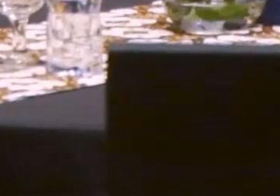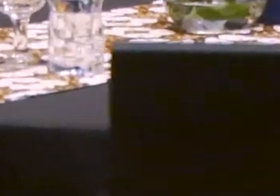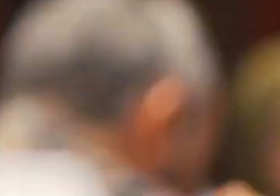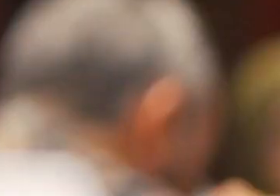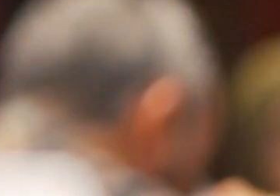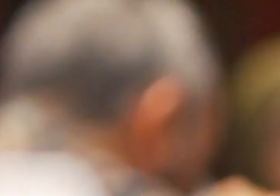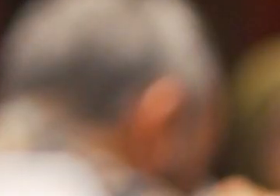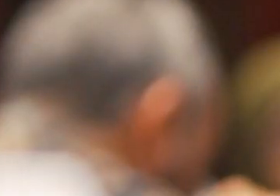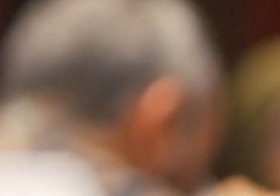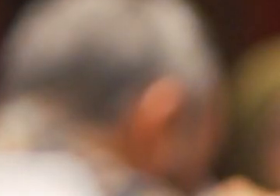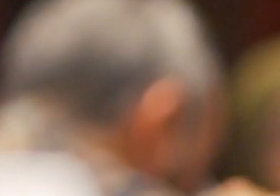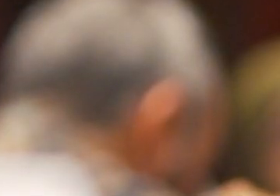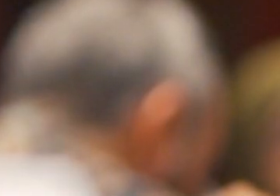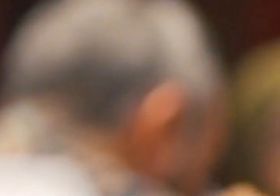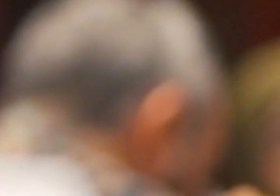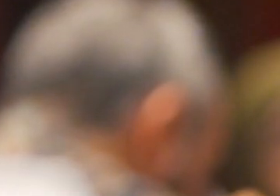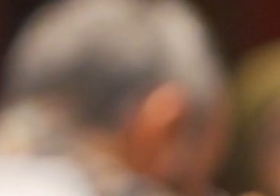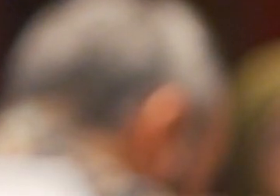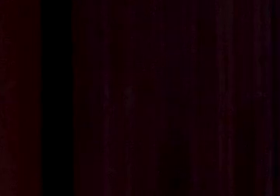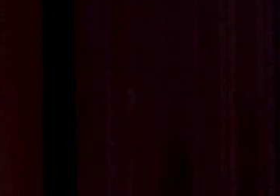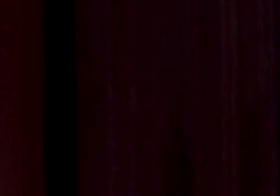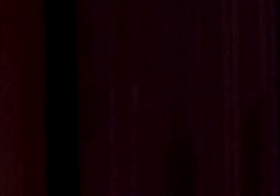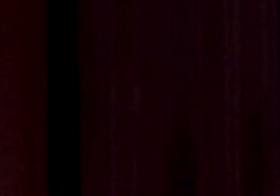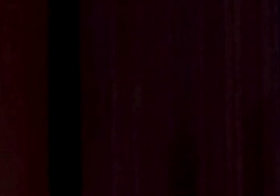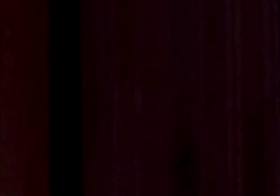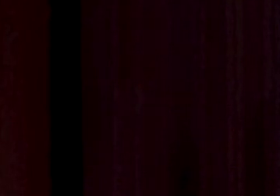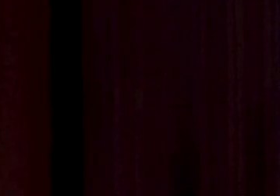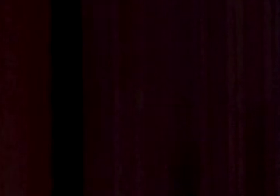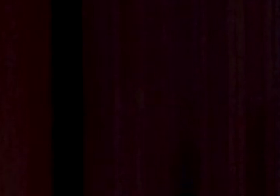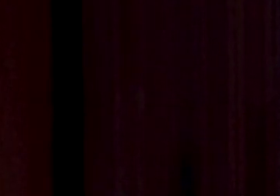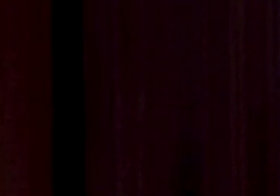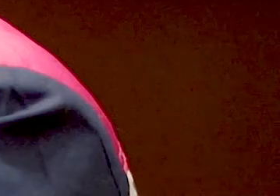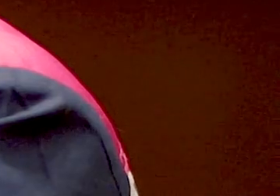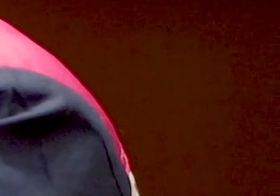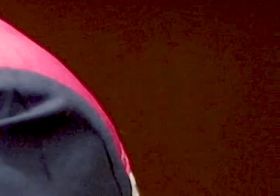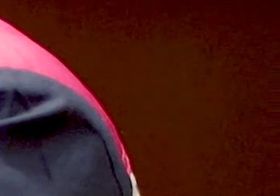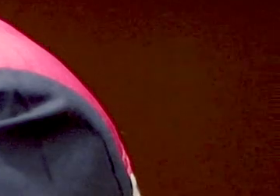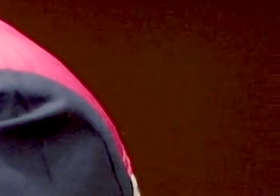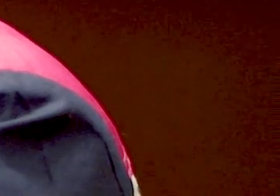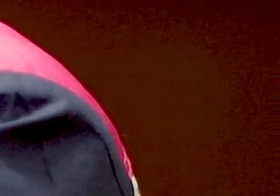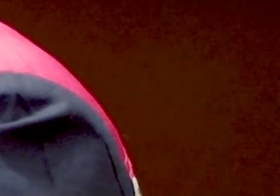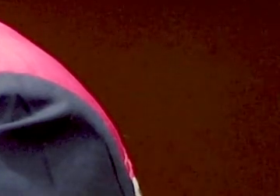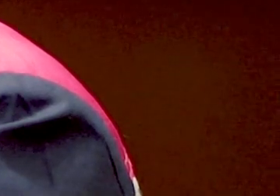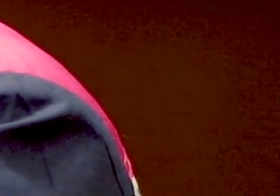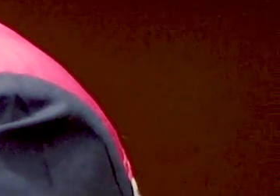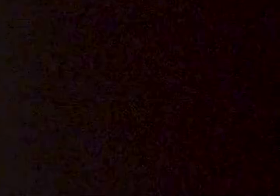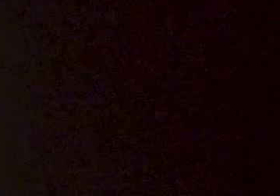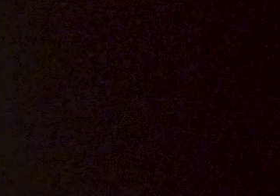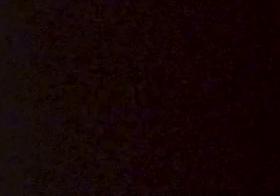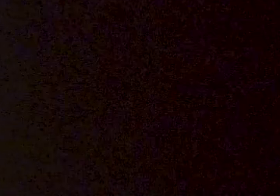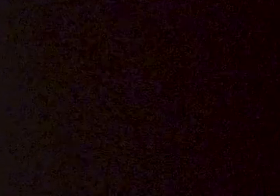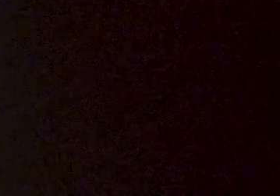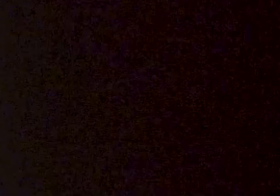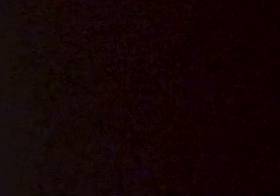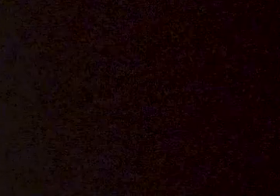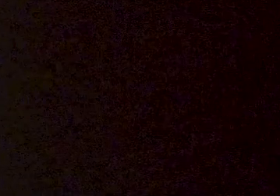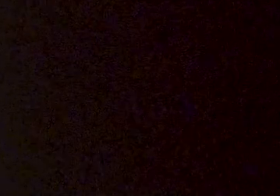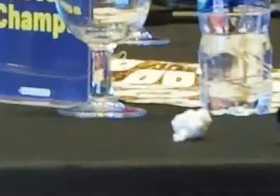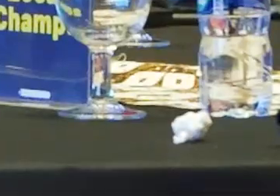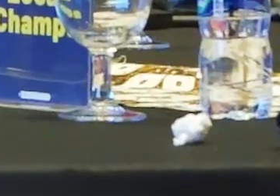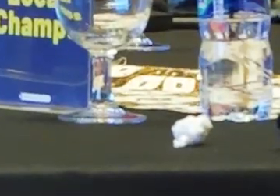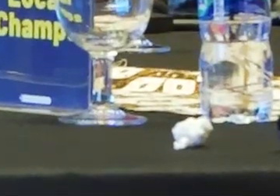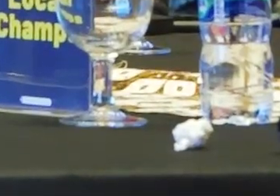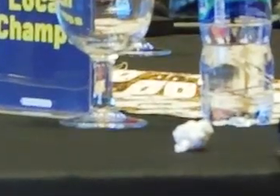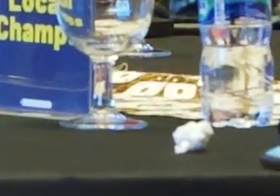adalah merupakan konsekuensi logis dari banyak hal, di antaranya disebabkan secara langsung atau tidak langsung